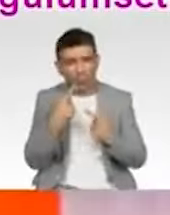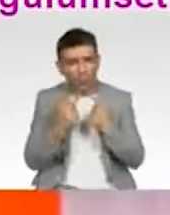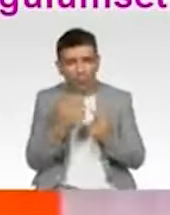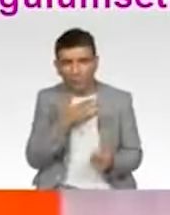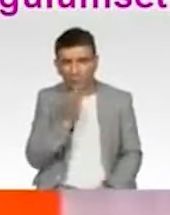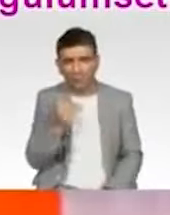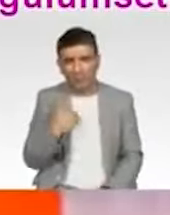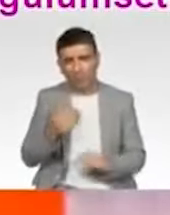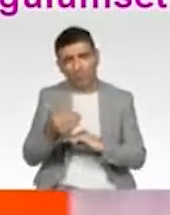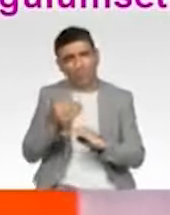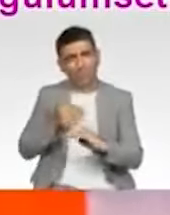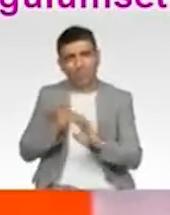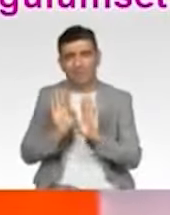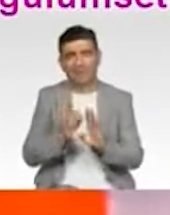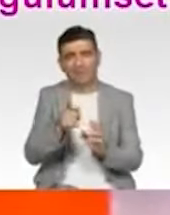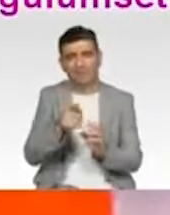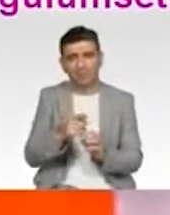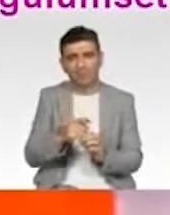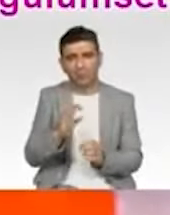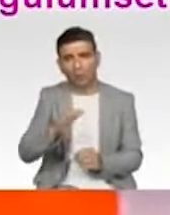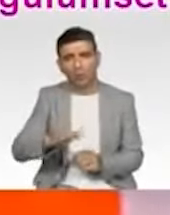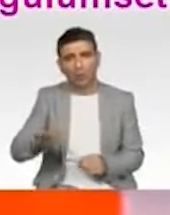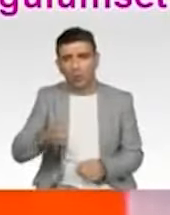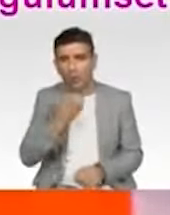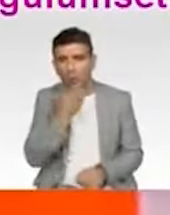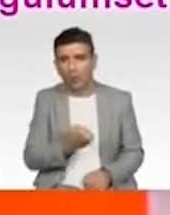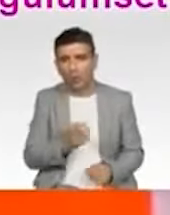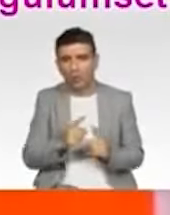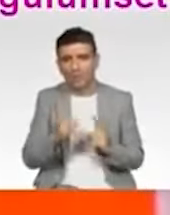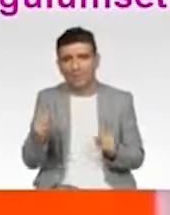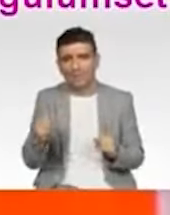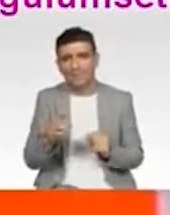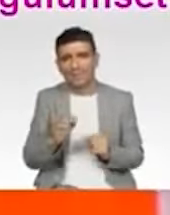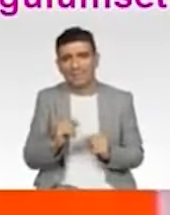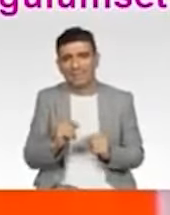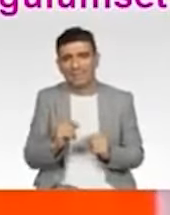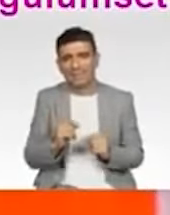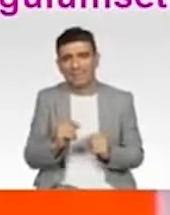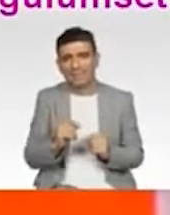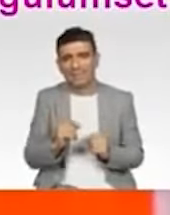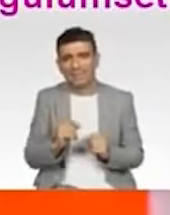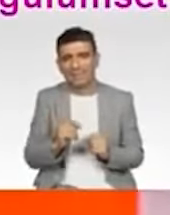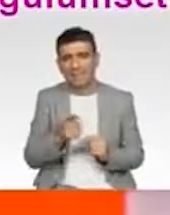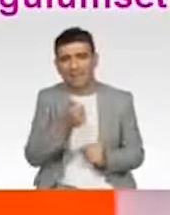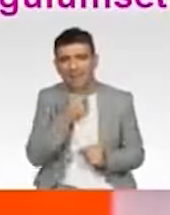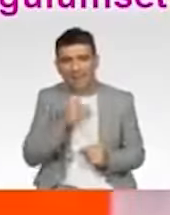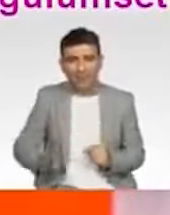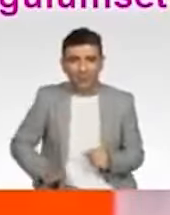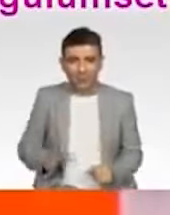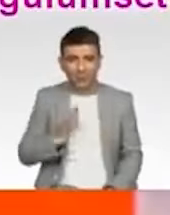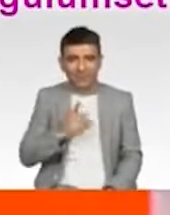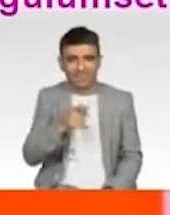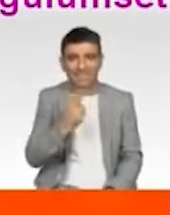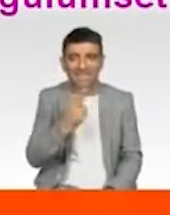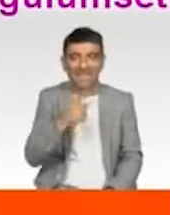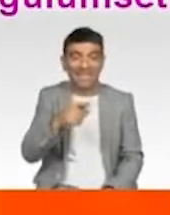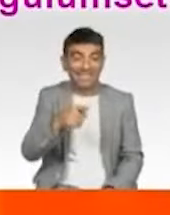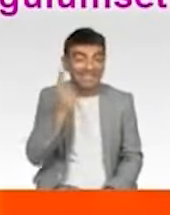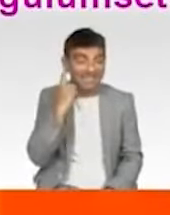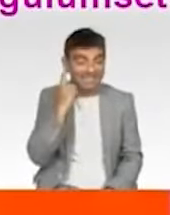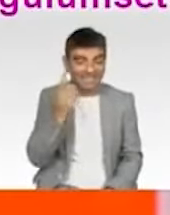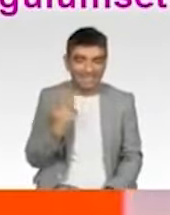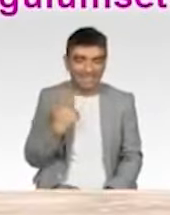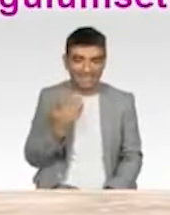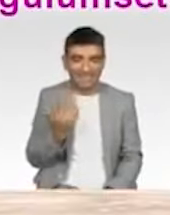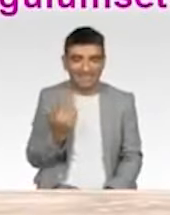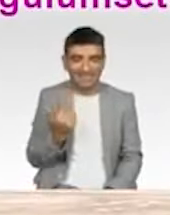acaba? Ben uzaklaştım oradan. Çocukların ömrü arttırdı. Ezgi Hanım kız çocuğu. Yok işte. erkek çocuğu var. Ezgi, Ezgi burayı dinler misin? Dinliyorum,